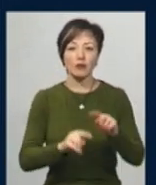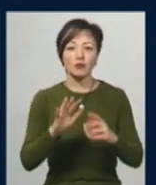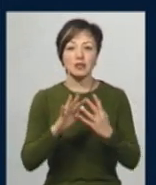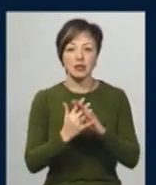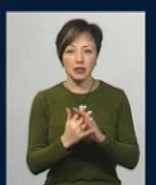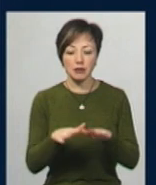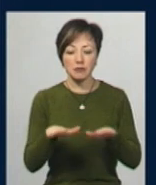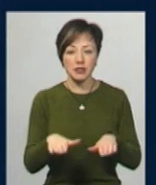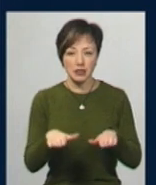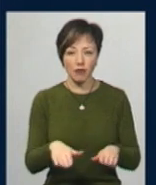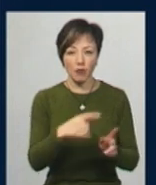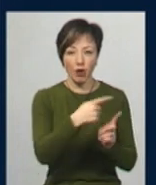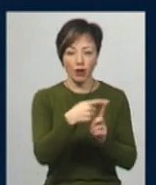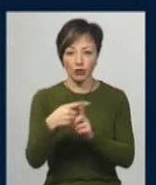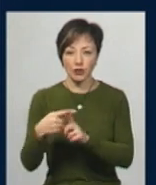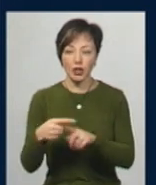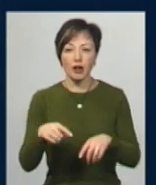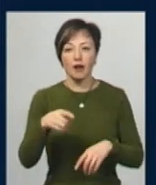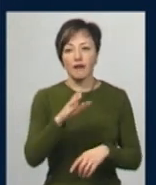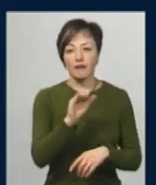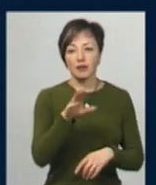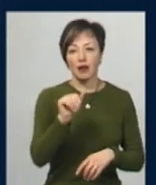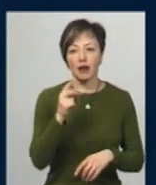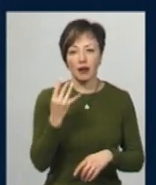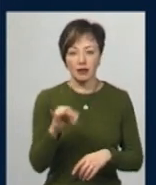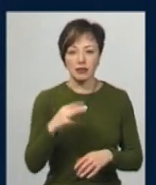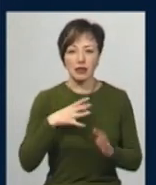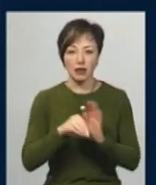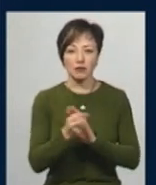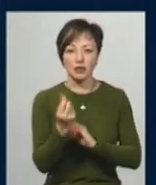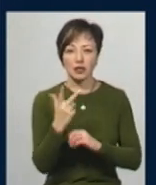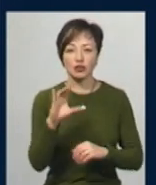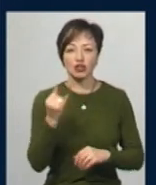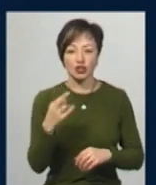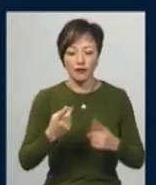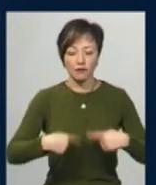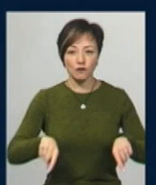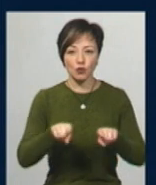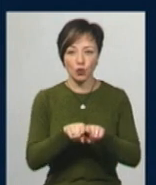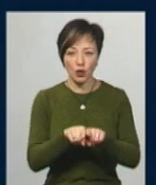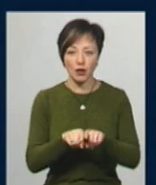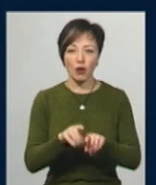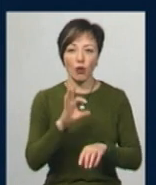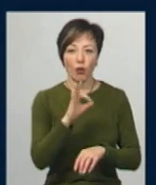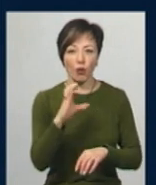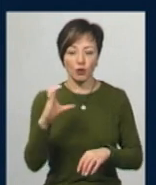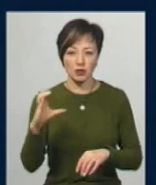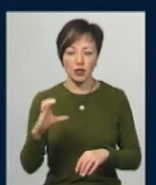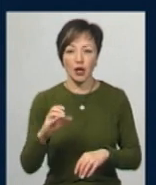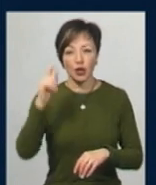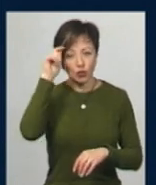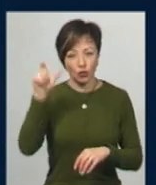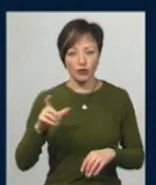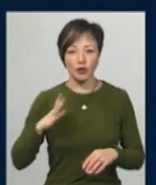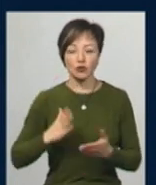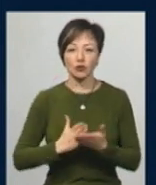Корчик на місцевому кладовищі. Нагадаю, Віталій Караван загинув 13 січня у зоні проведення операції об'єднаних сил. Чоловік